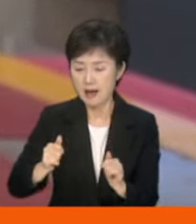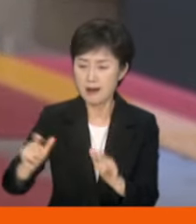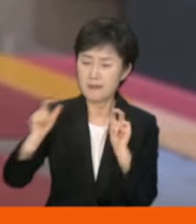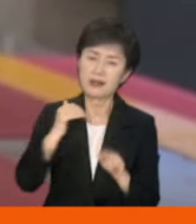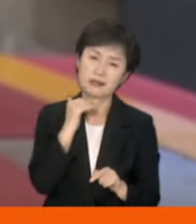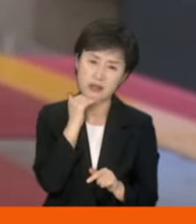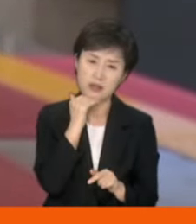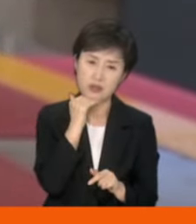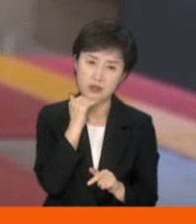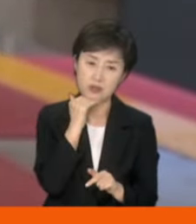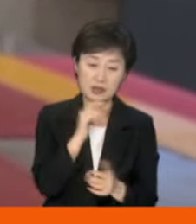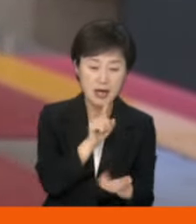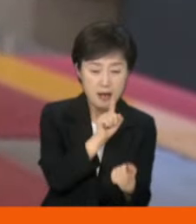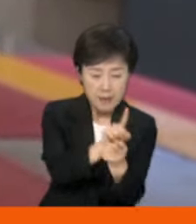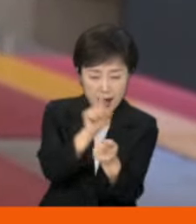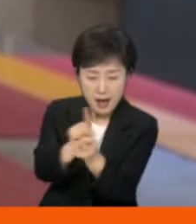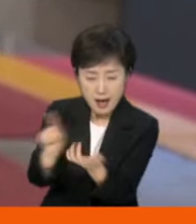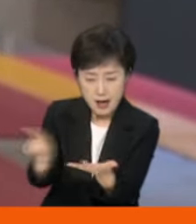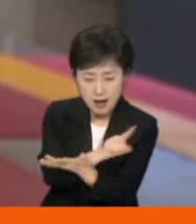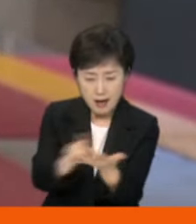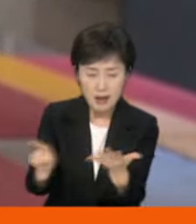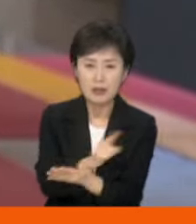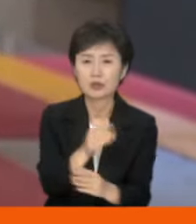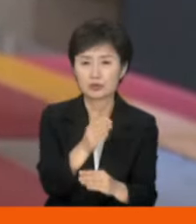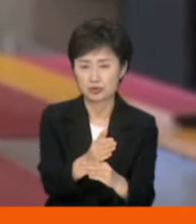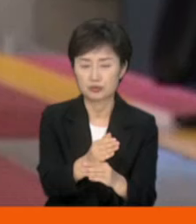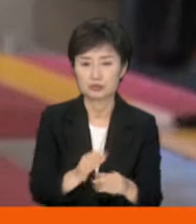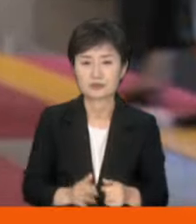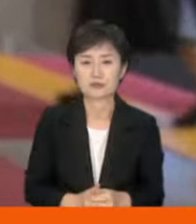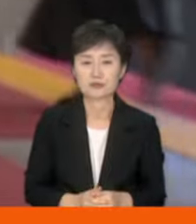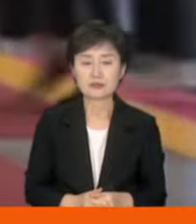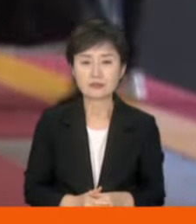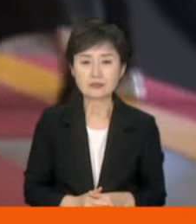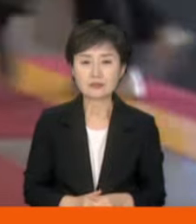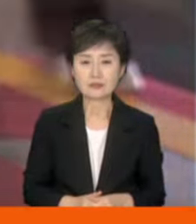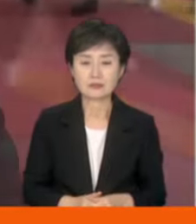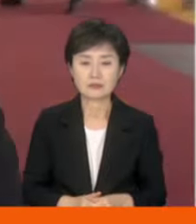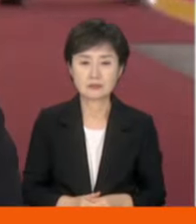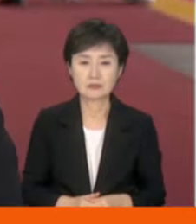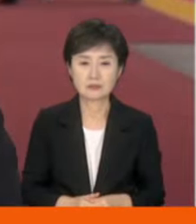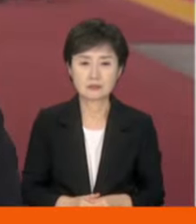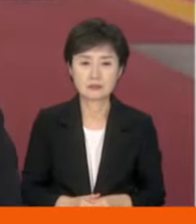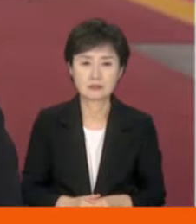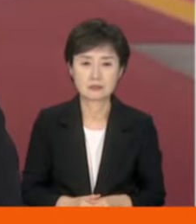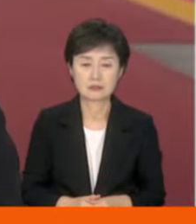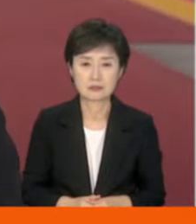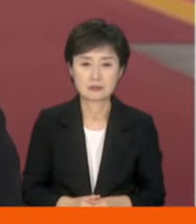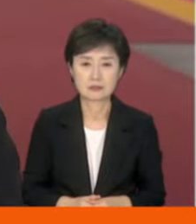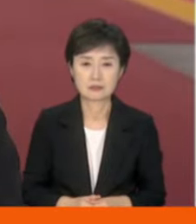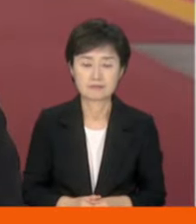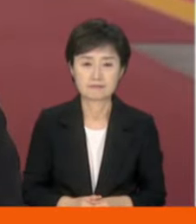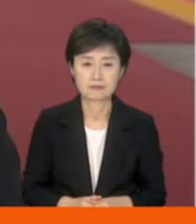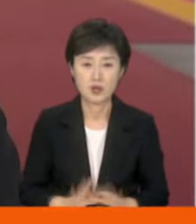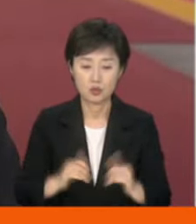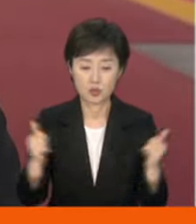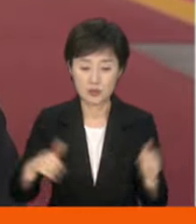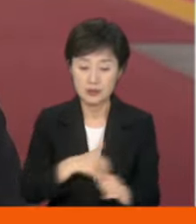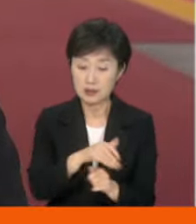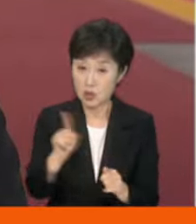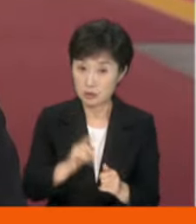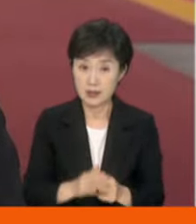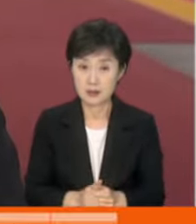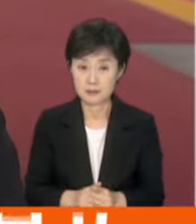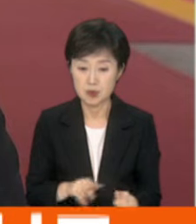앞두고 각계 인사들을 폭넓게 만나는 것이란 해석도 나옵니다. 네, 국정감사 소식도 알아보겠습니다.